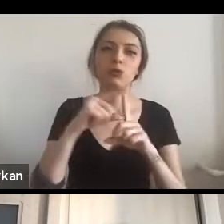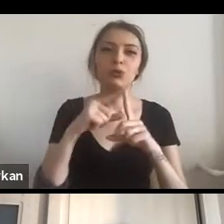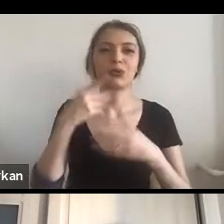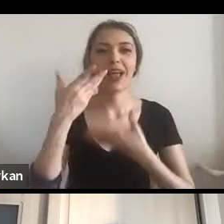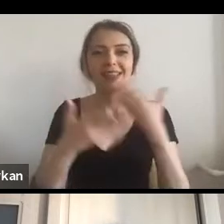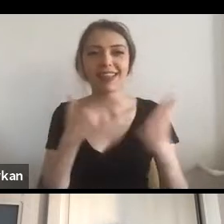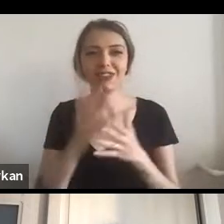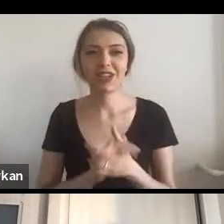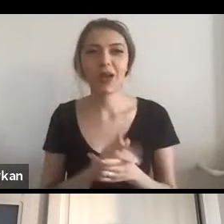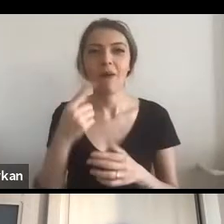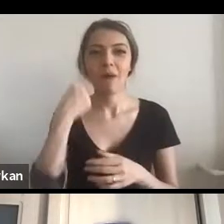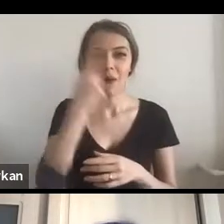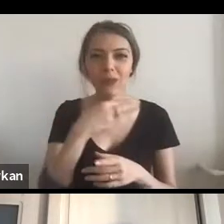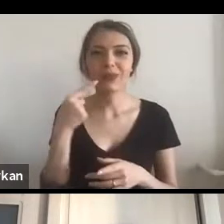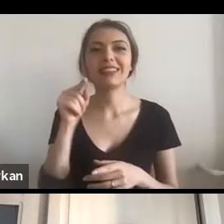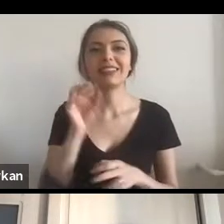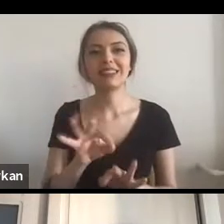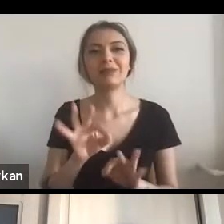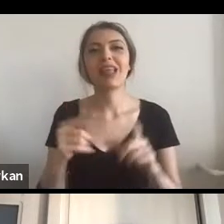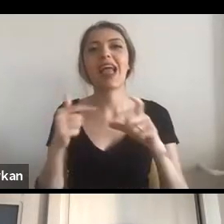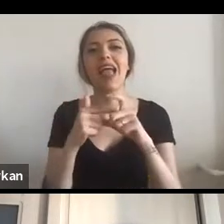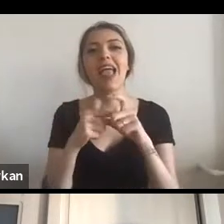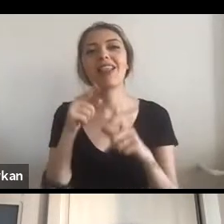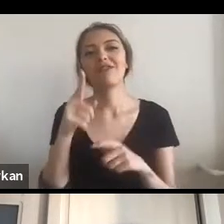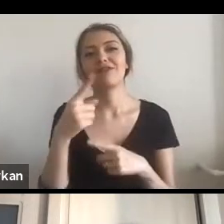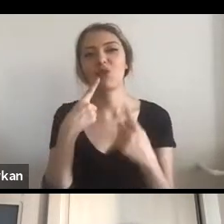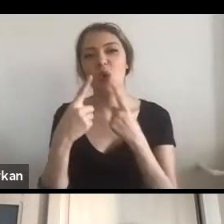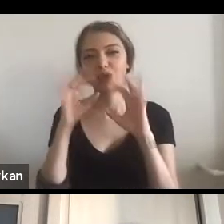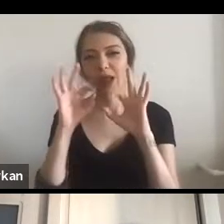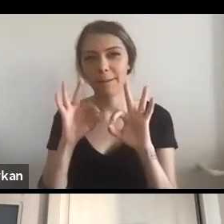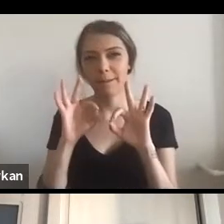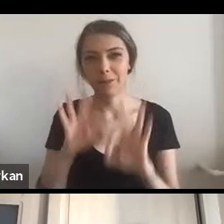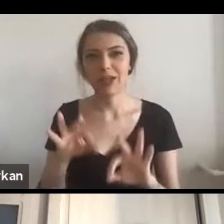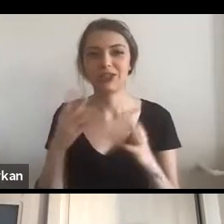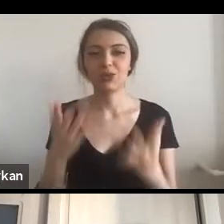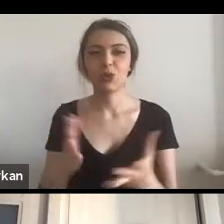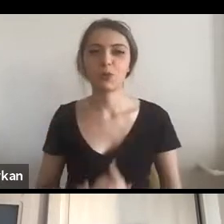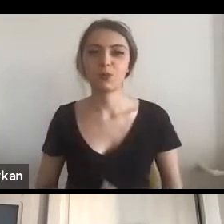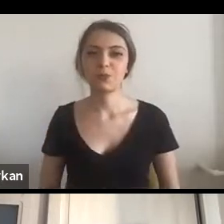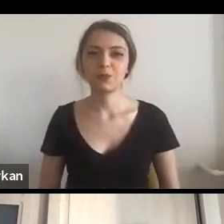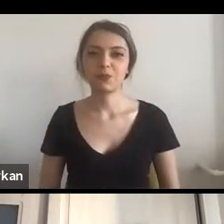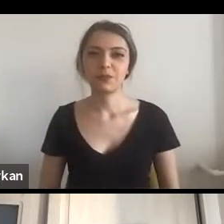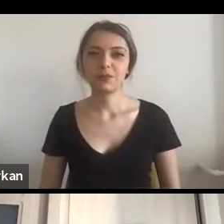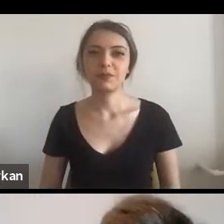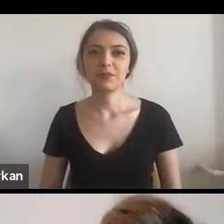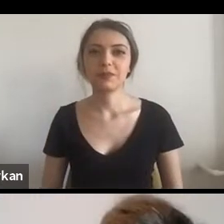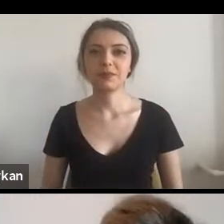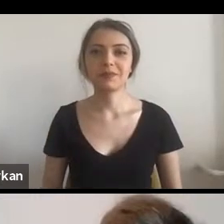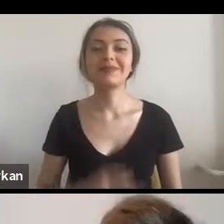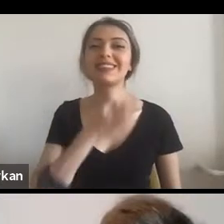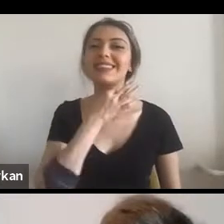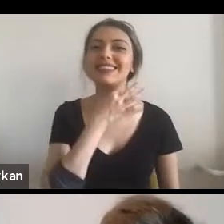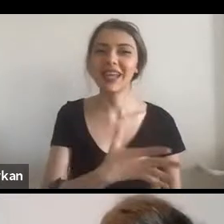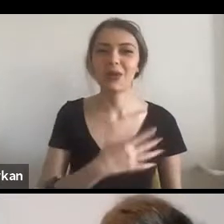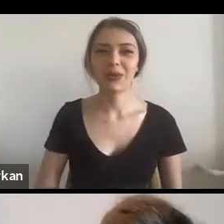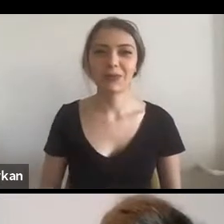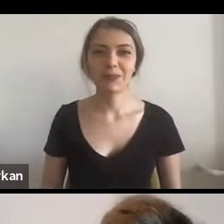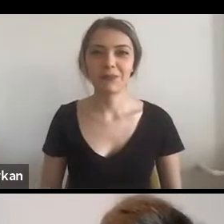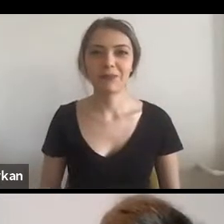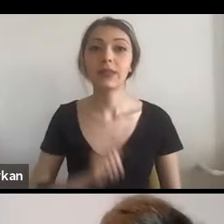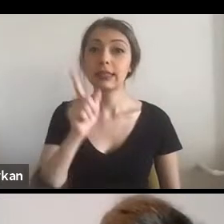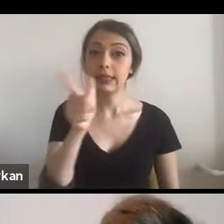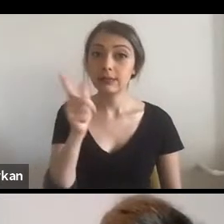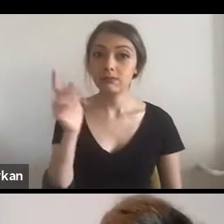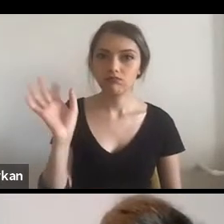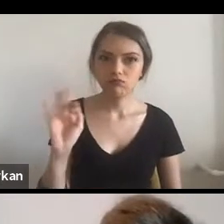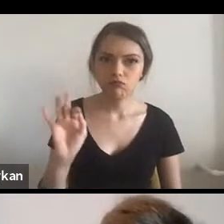Ben hemen sözü uzatmadan Elif Ege'ye bırakıyorum. Buyurun. Teşekkür ederim. Sesim geliyor